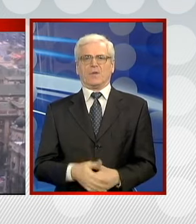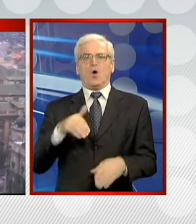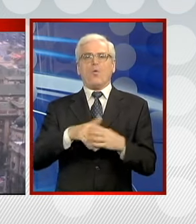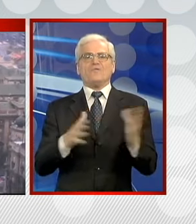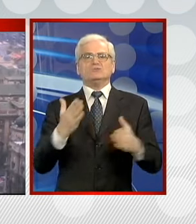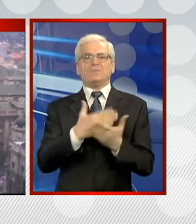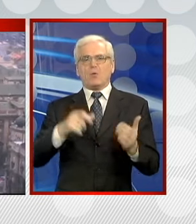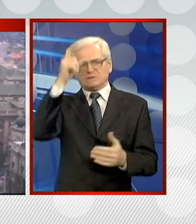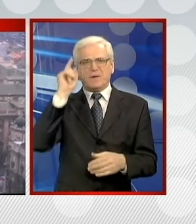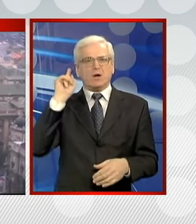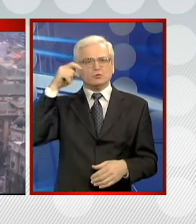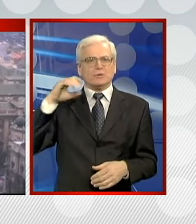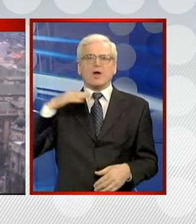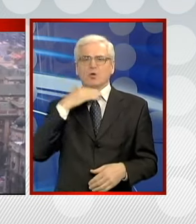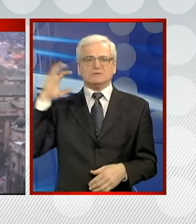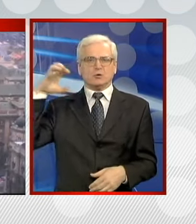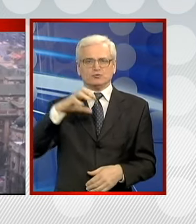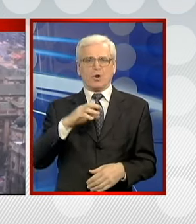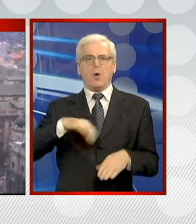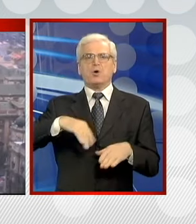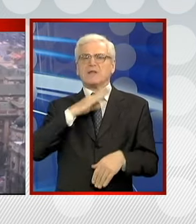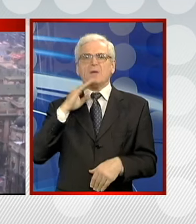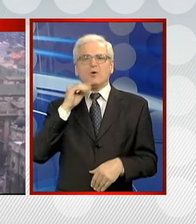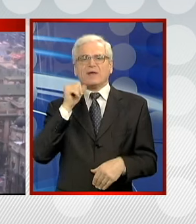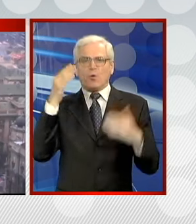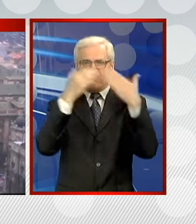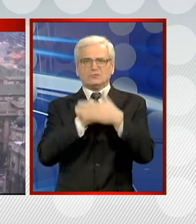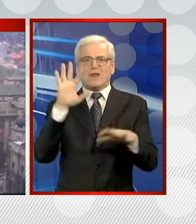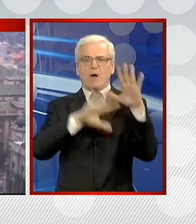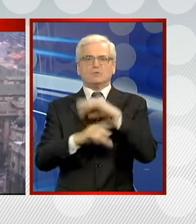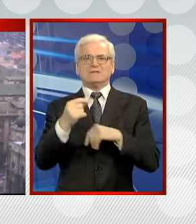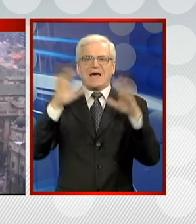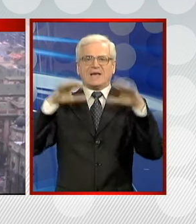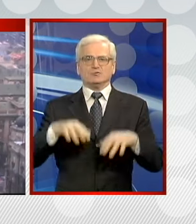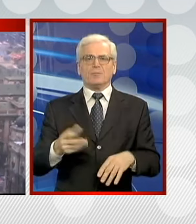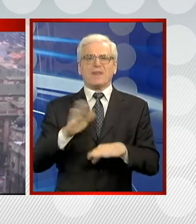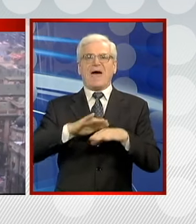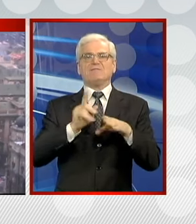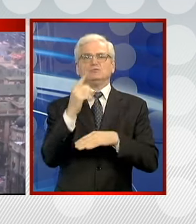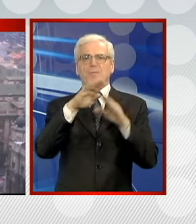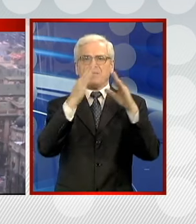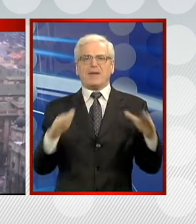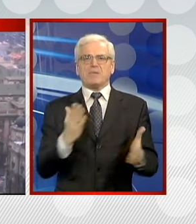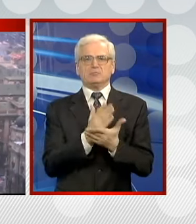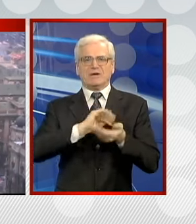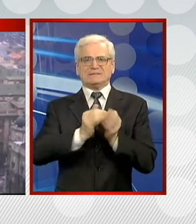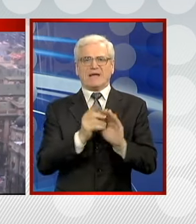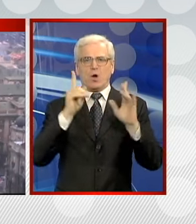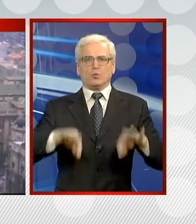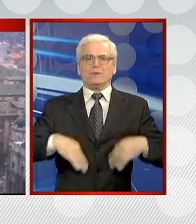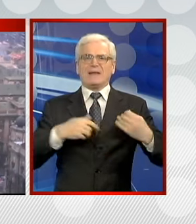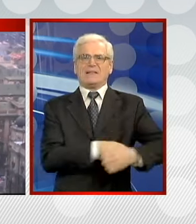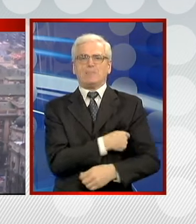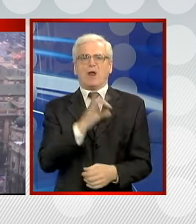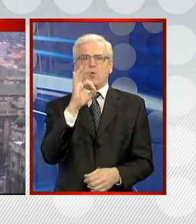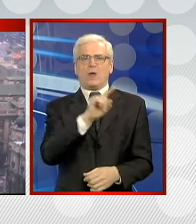U većem delu Srbije vreme sutra pretežno sunčano, posle podne i uveče na oblačenje sa kišom, na višim planinama sneg. Jutarnja temperatura